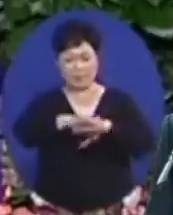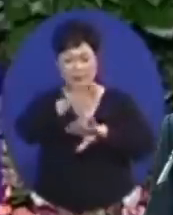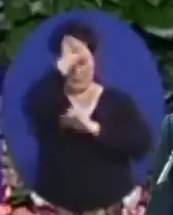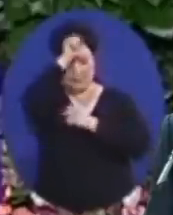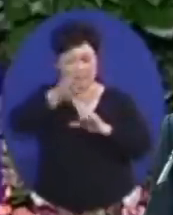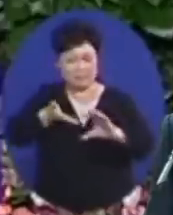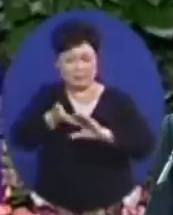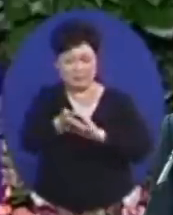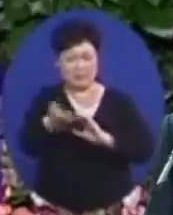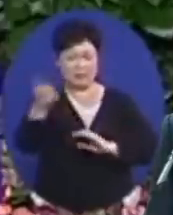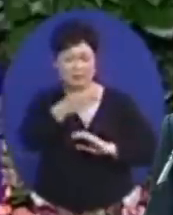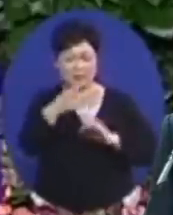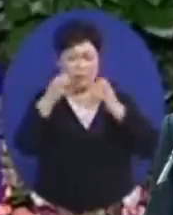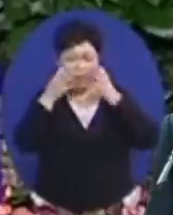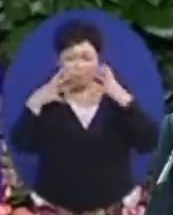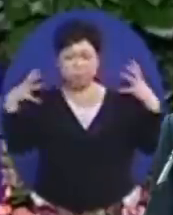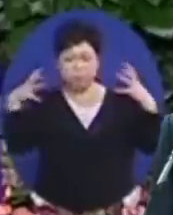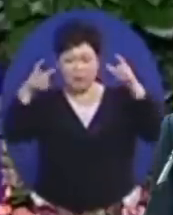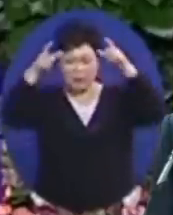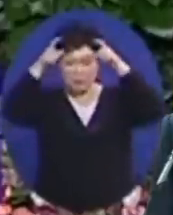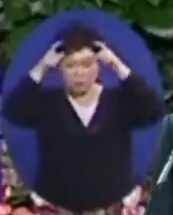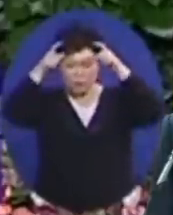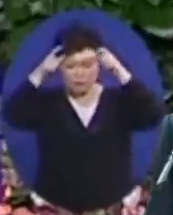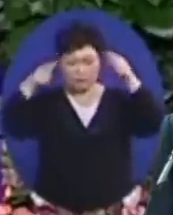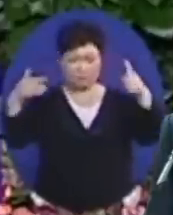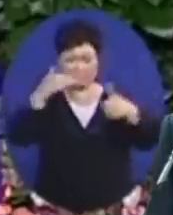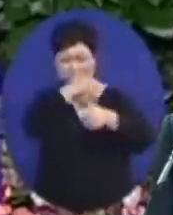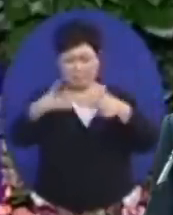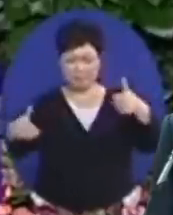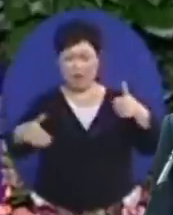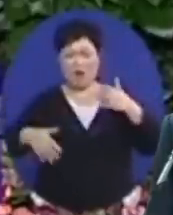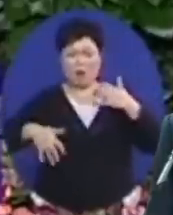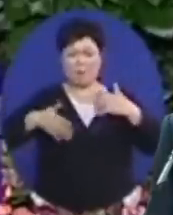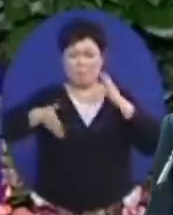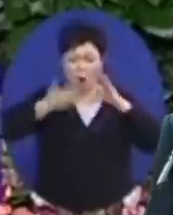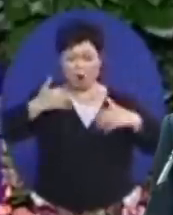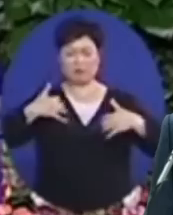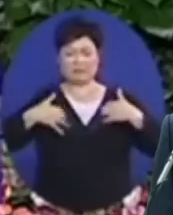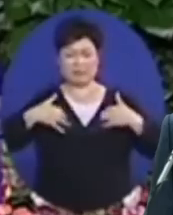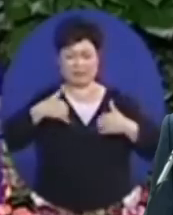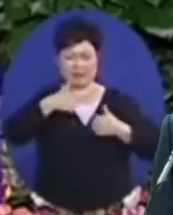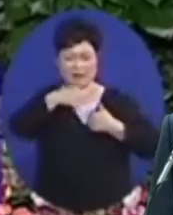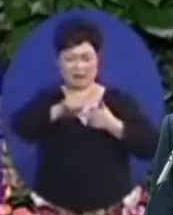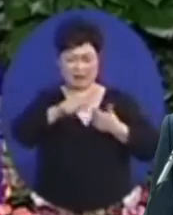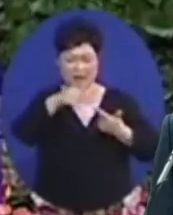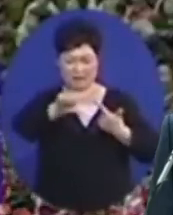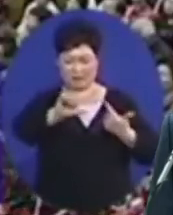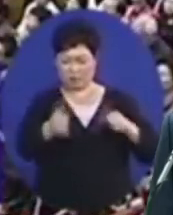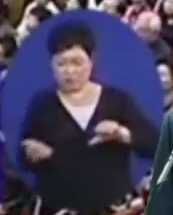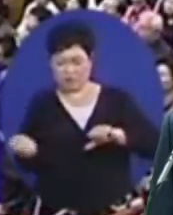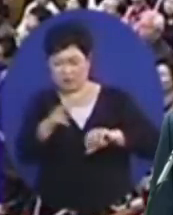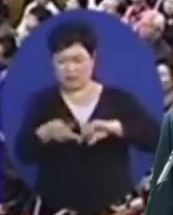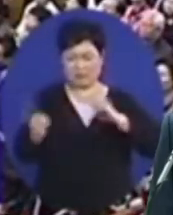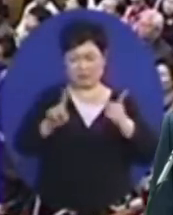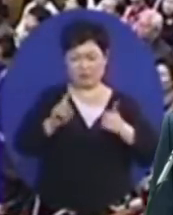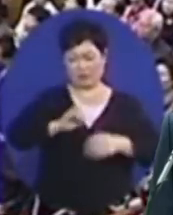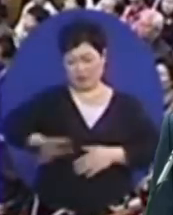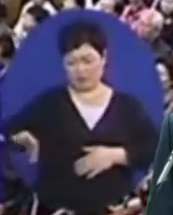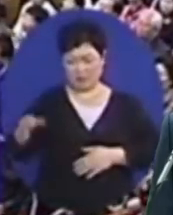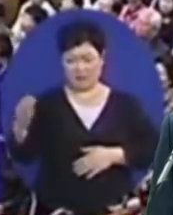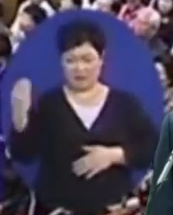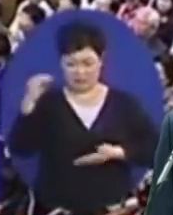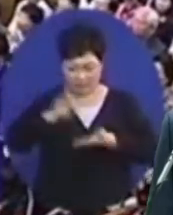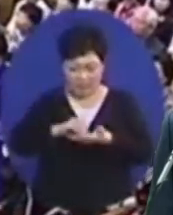신기라. 그리고 살찐 송아지를 끌어다가 잡아라. 우리가 먹고 즐기자. 이 내 아들은 죽었다가 다시 살아났으며 내가 잃었다가 다시 얻었노라